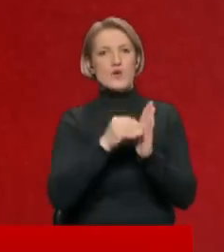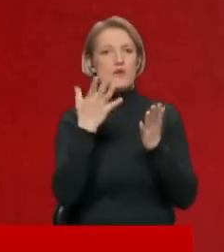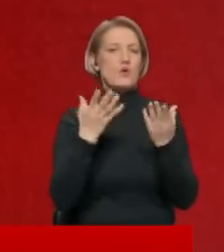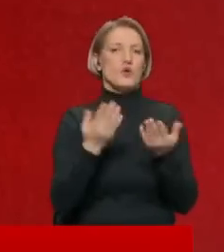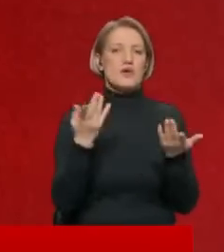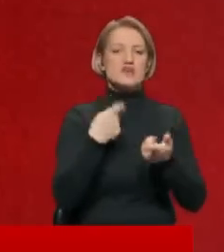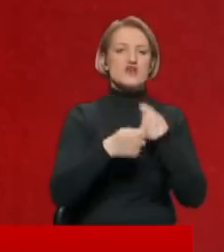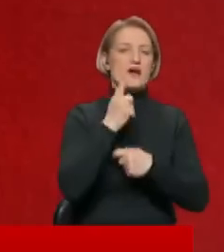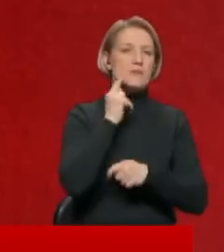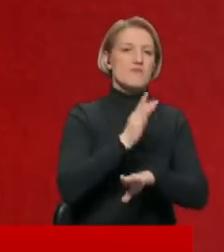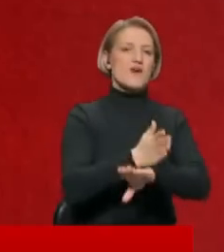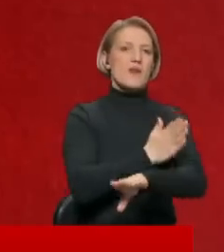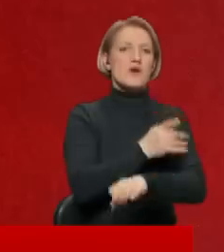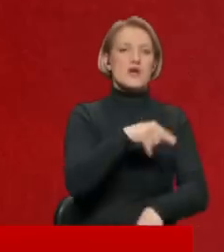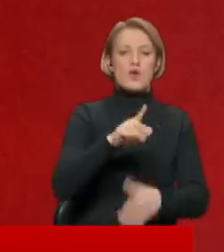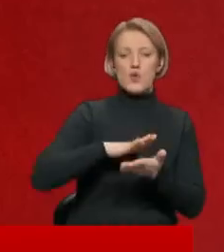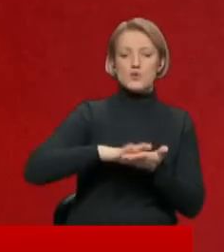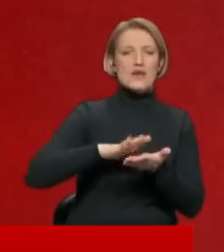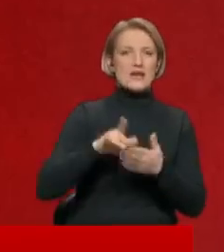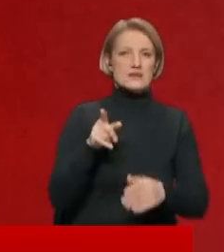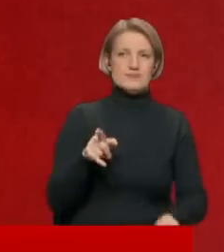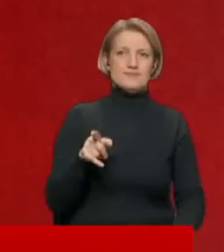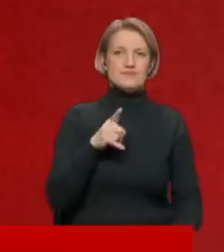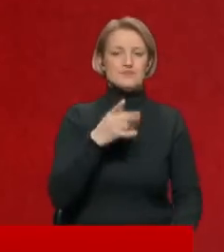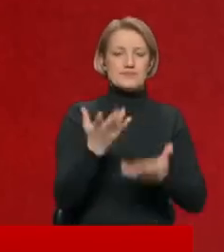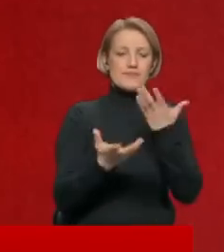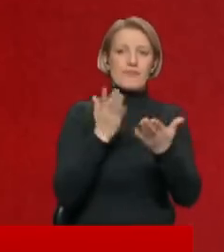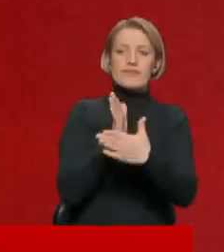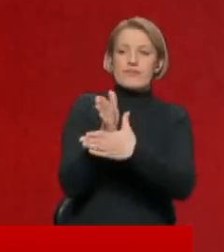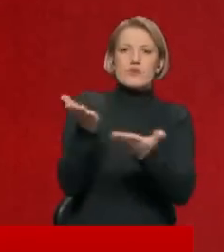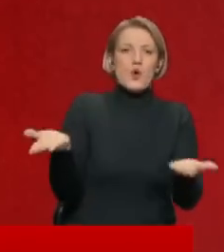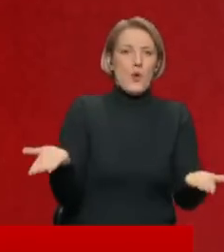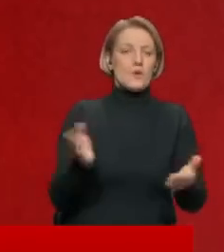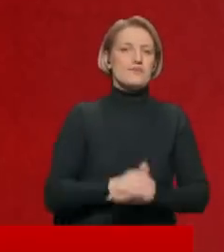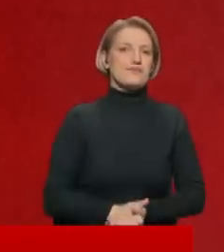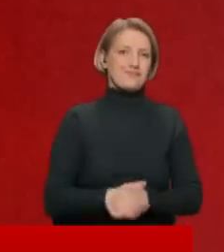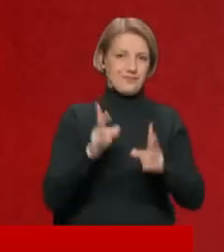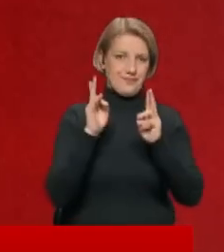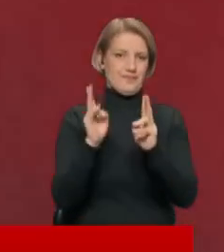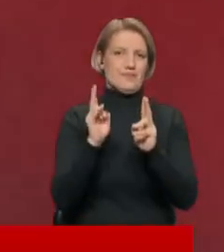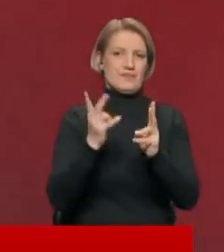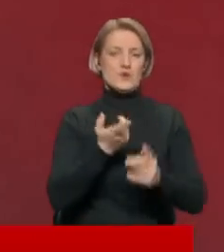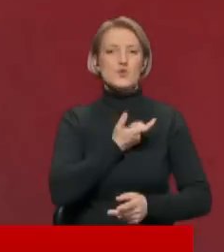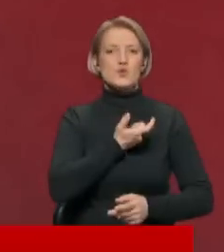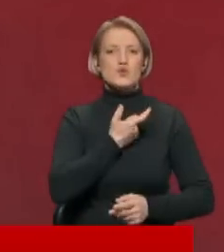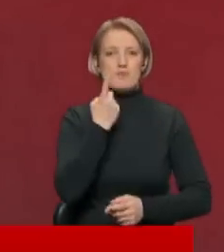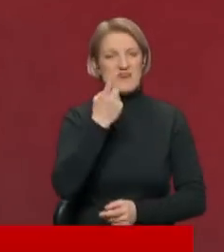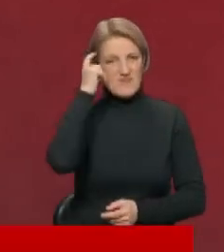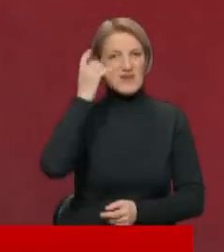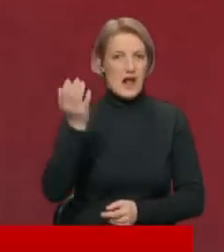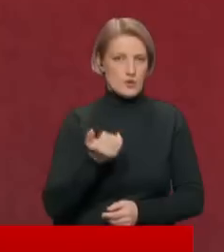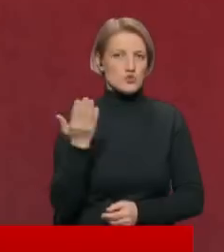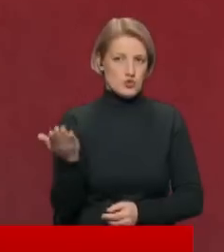de olur İş adamlarımız vatandaşlarımız o düzeylerden kaynakları erişim yok sizde hukukçularınızdan bir görüş